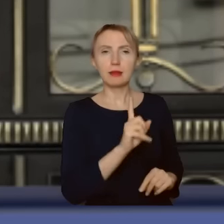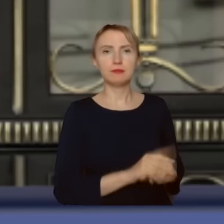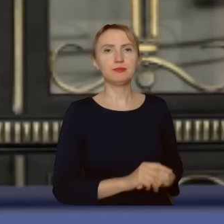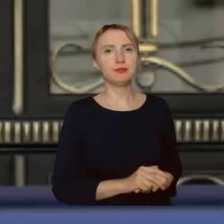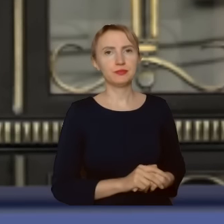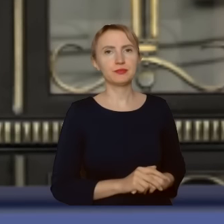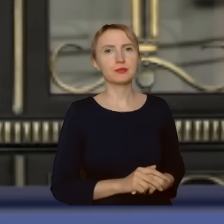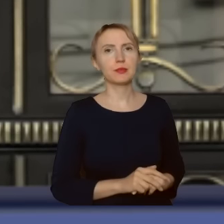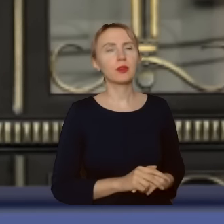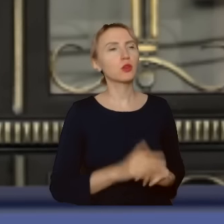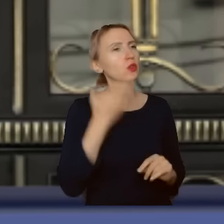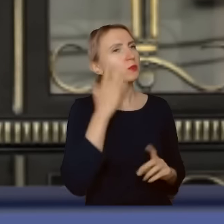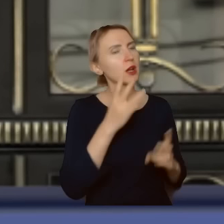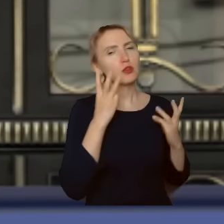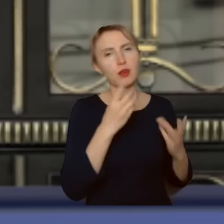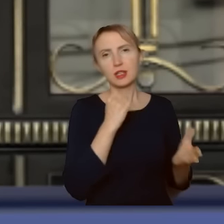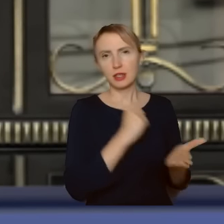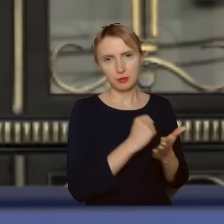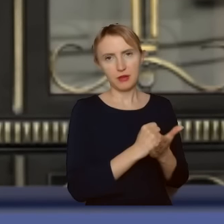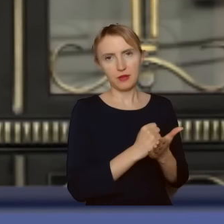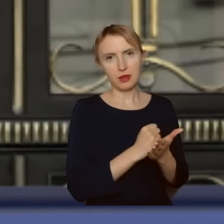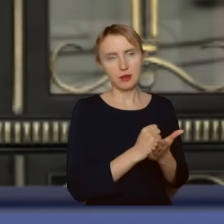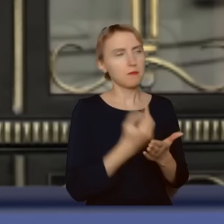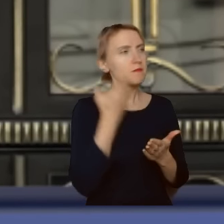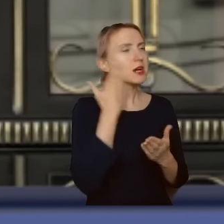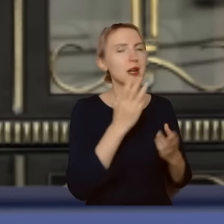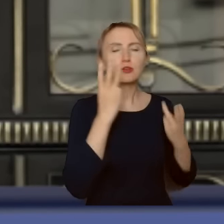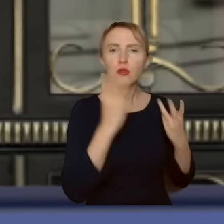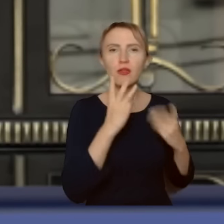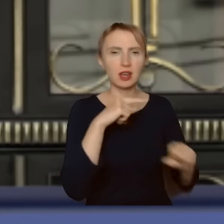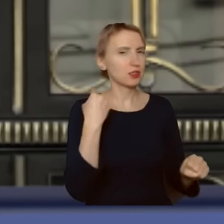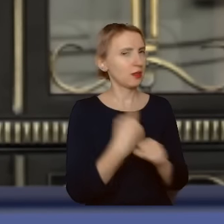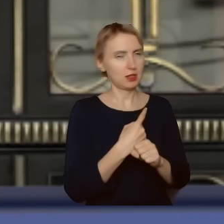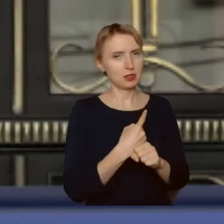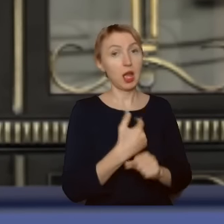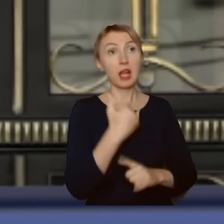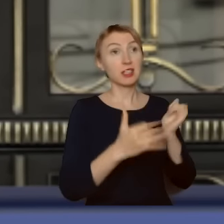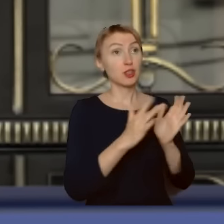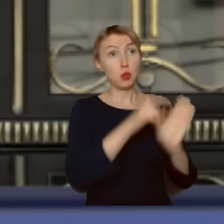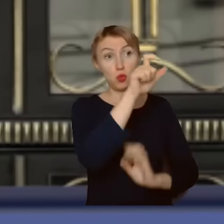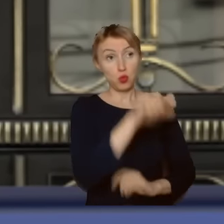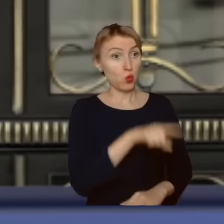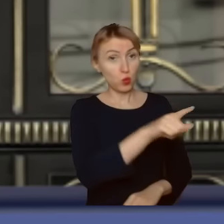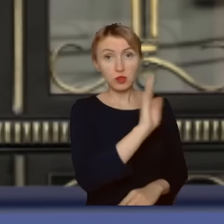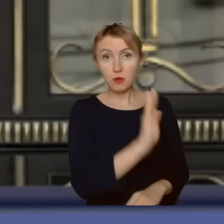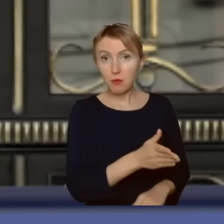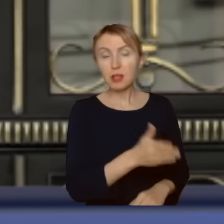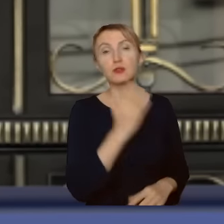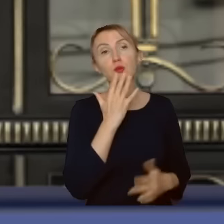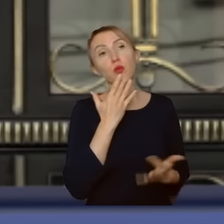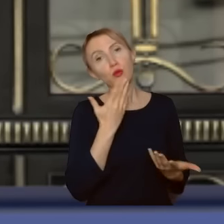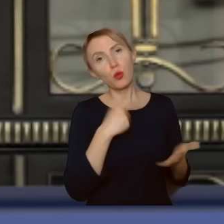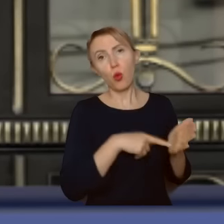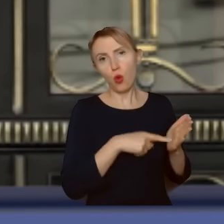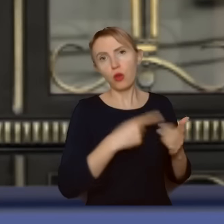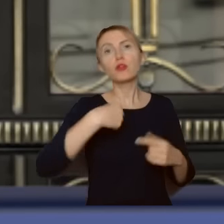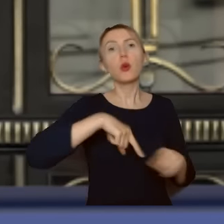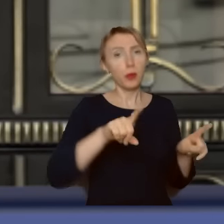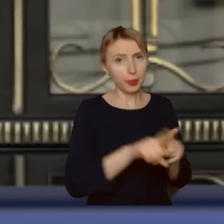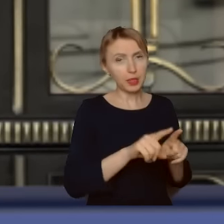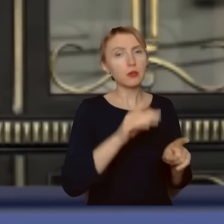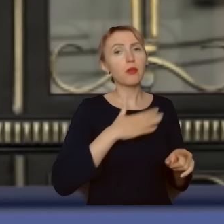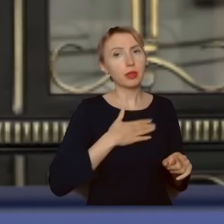jest niezwykle istotna, ważna, bardzo ważna decyzja. Jeśli Donald Tusk będzie mówił o tym, to również my w naszym